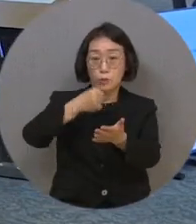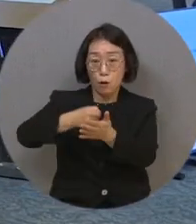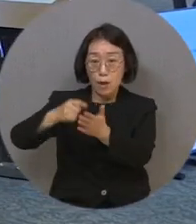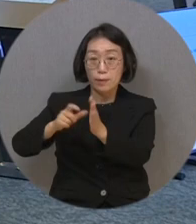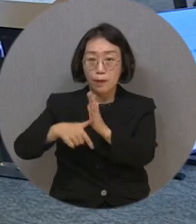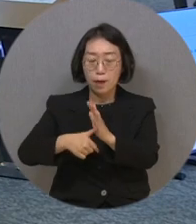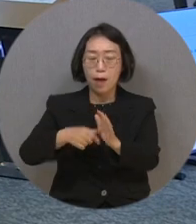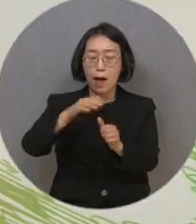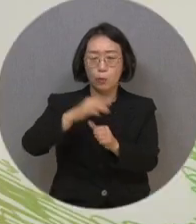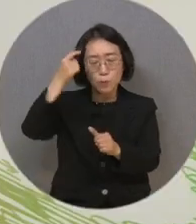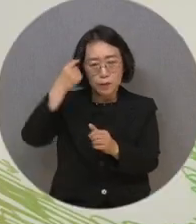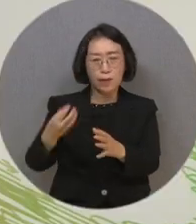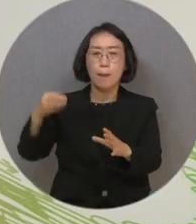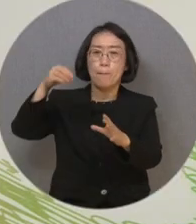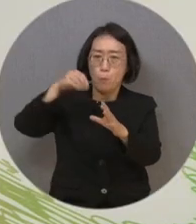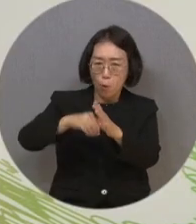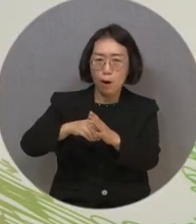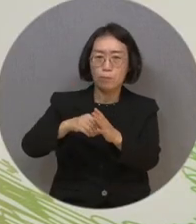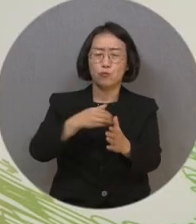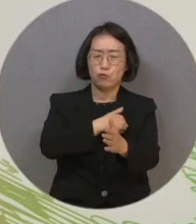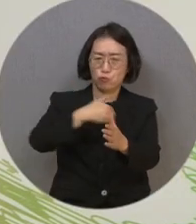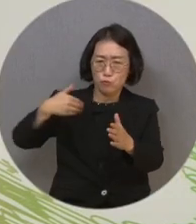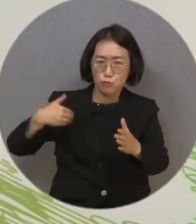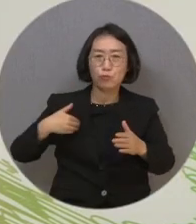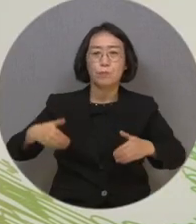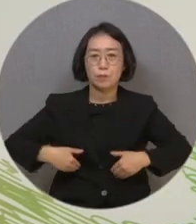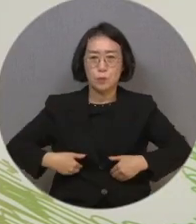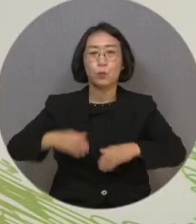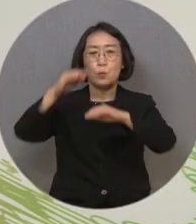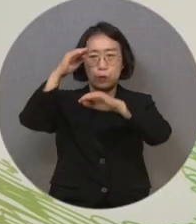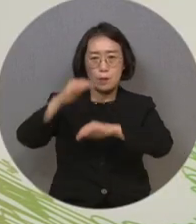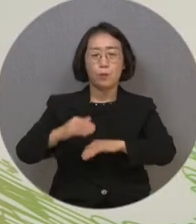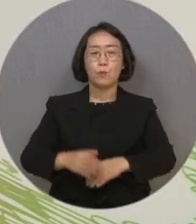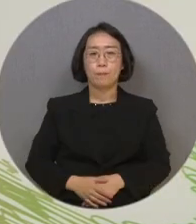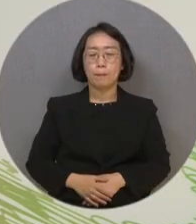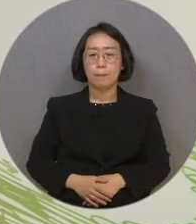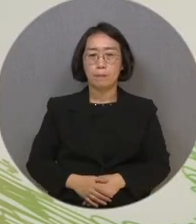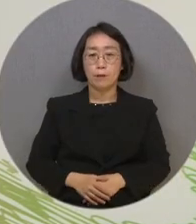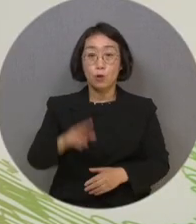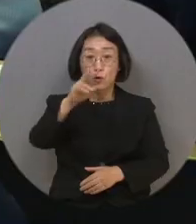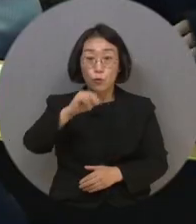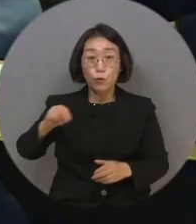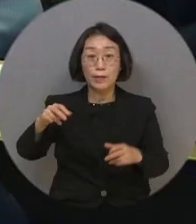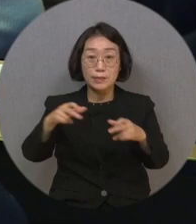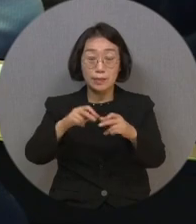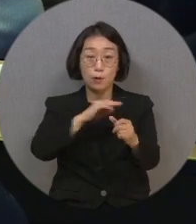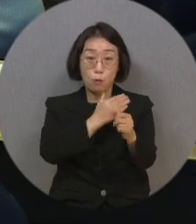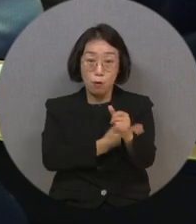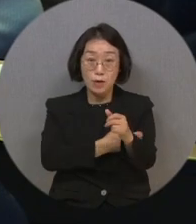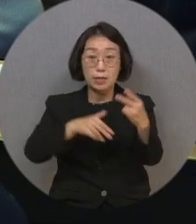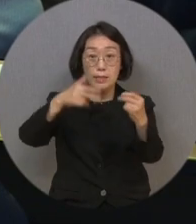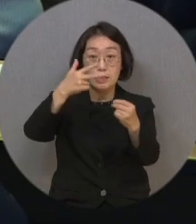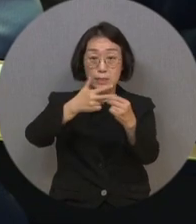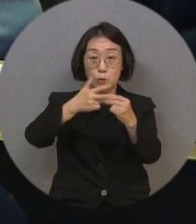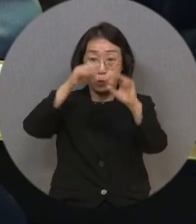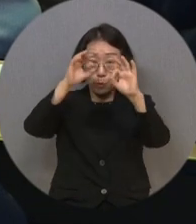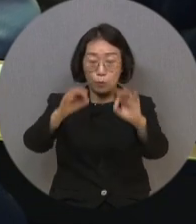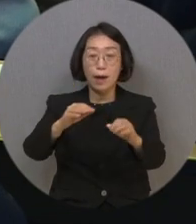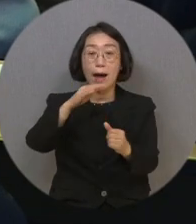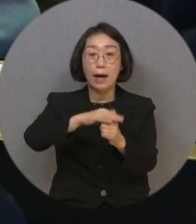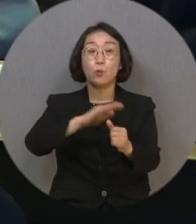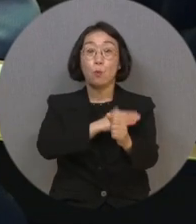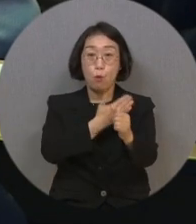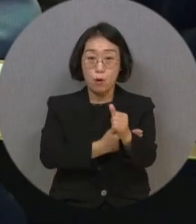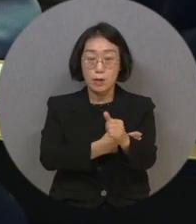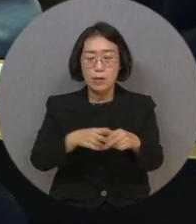아동의 견해를 충분히 고려하는 것을 의미합니다. 유엔 장애인권리협약 제7조에서는 이러한 아동의